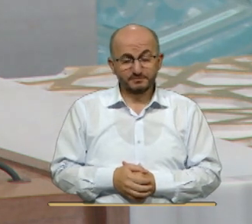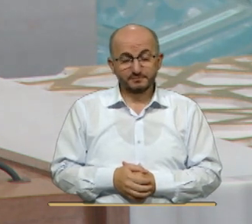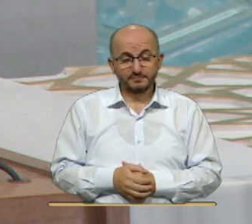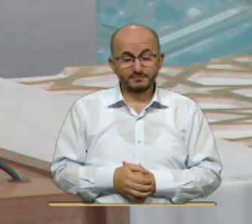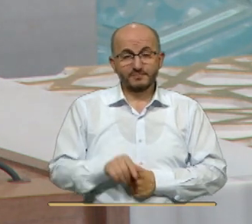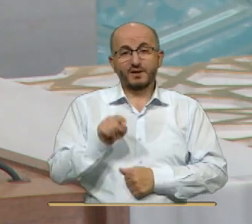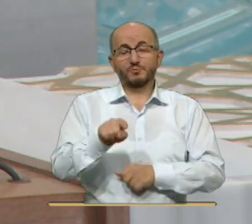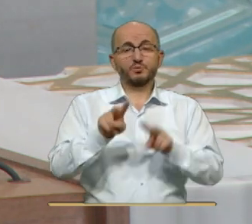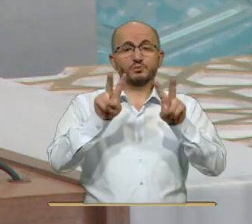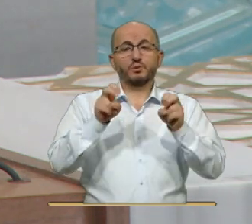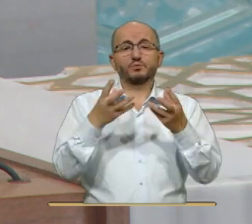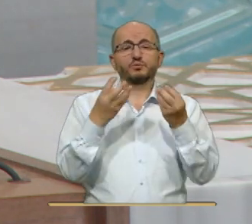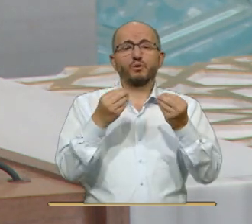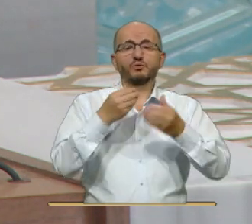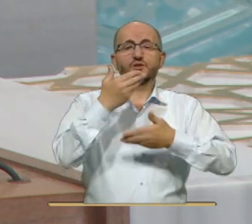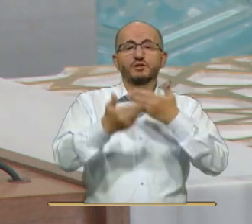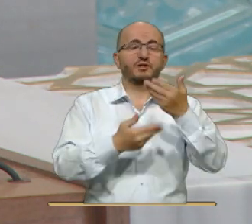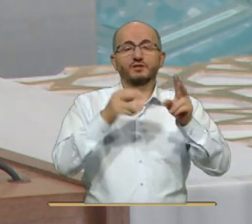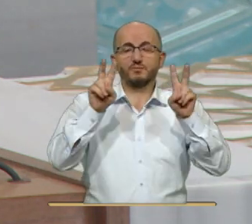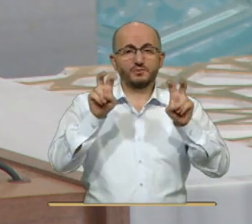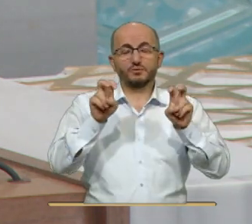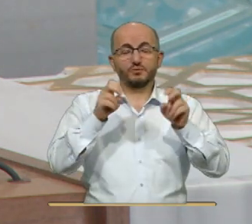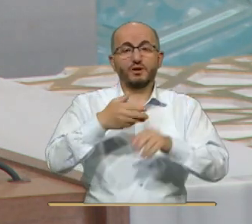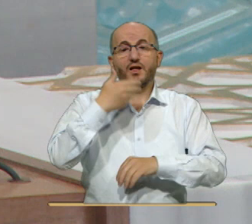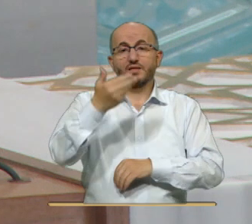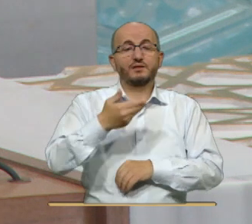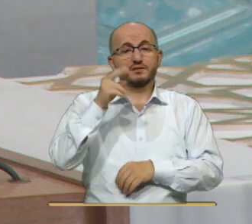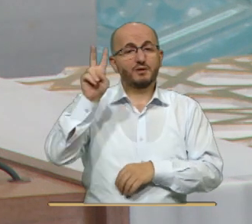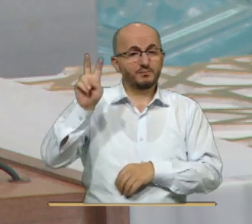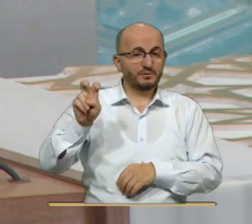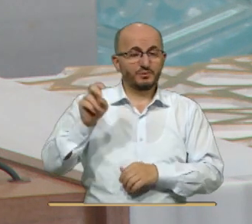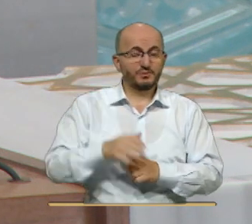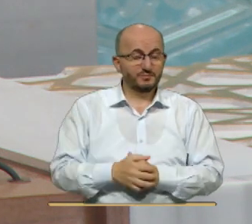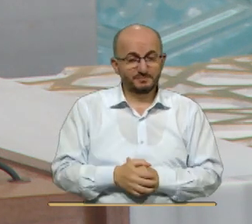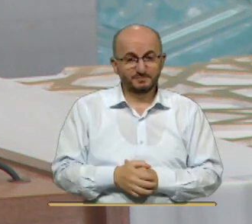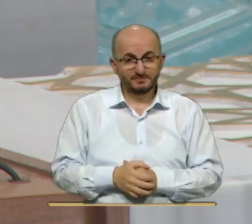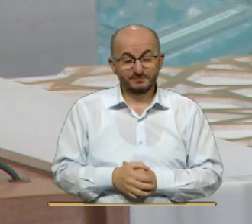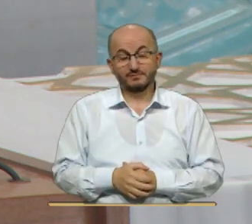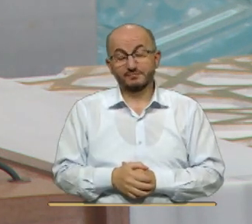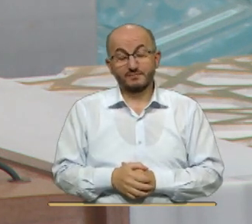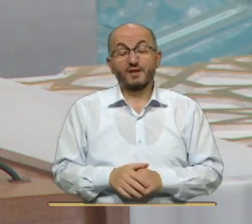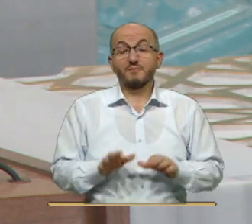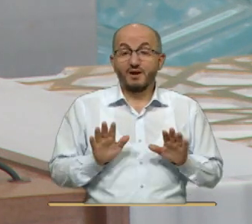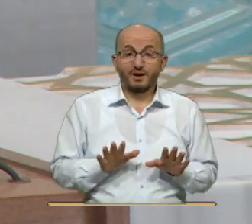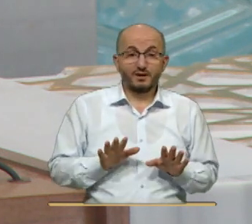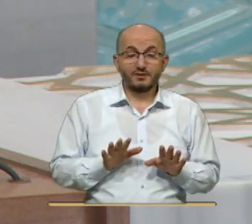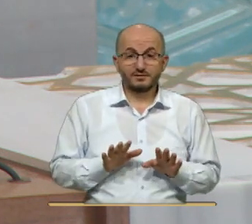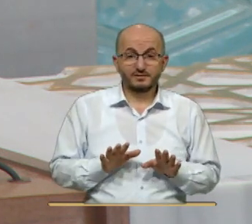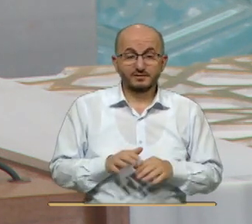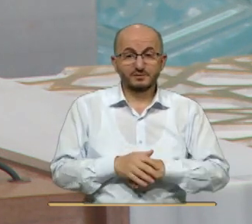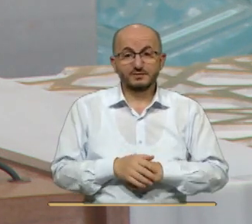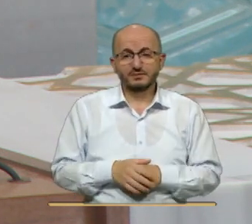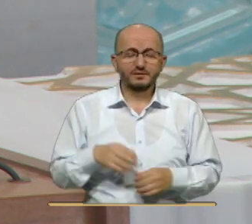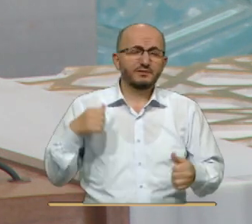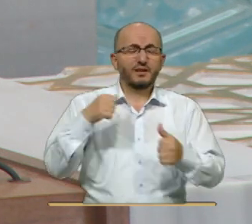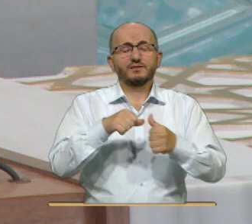Tabii bu konu çokça işlenen bir konu, anlatılan bir konu. Ama